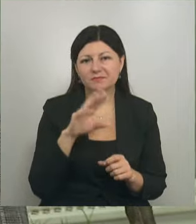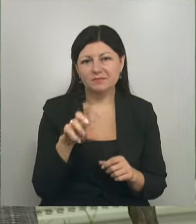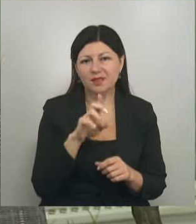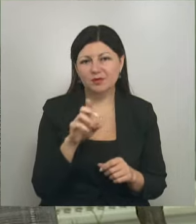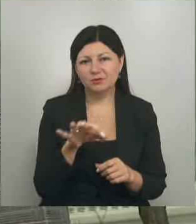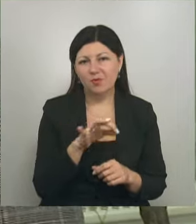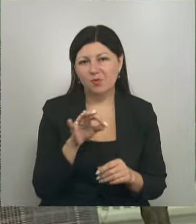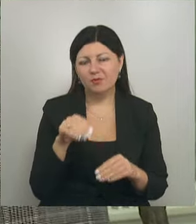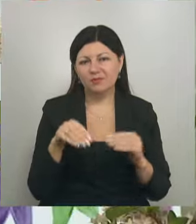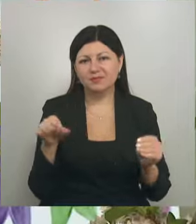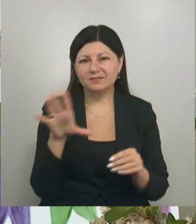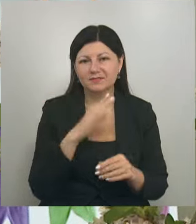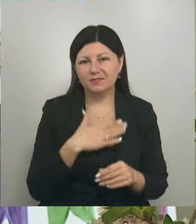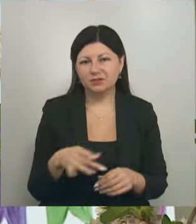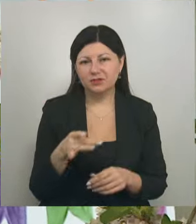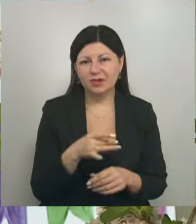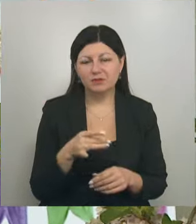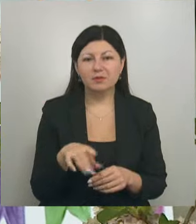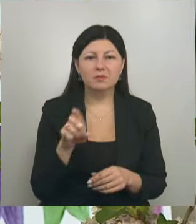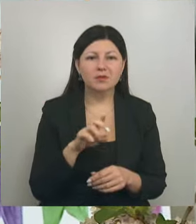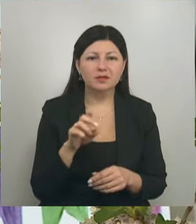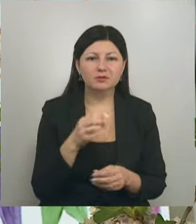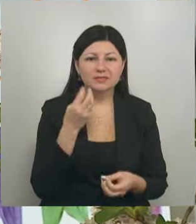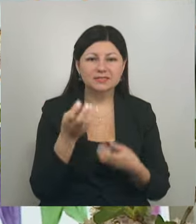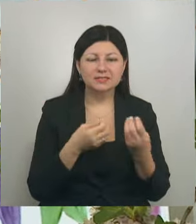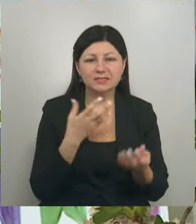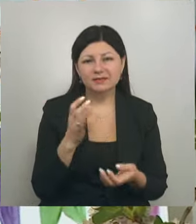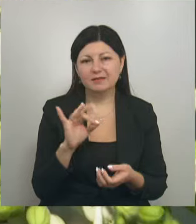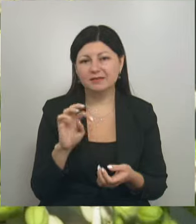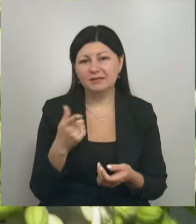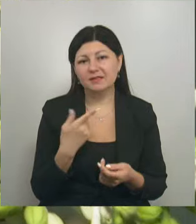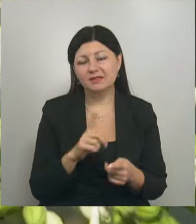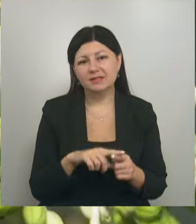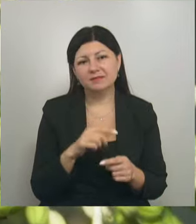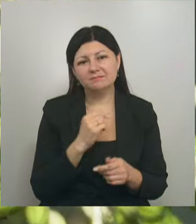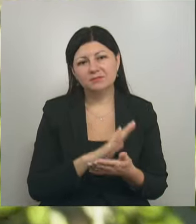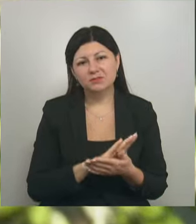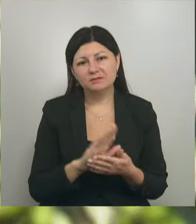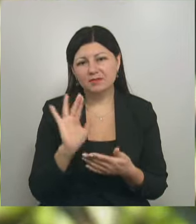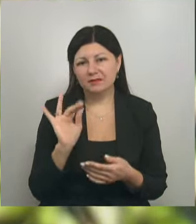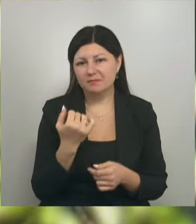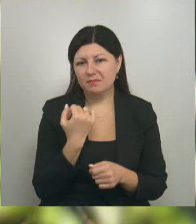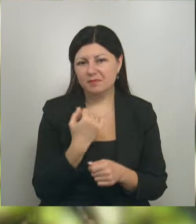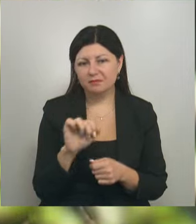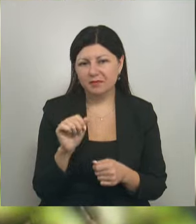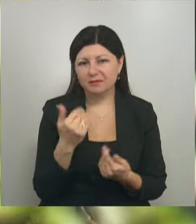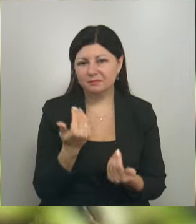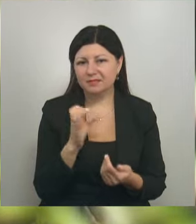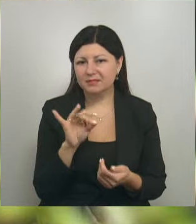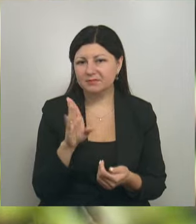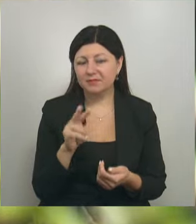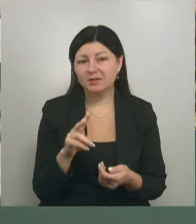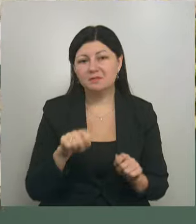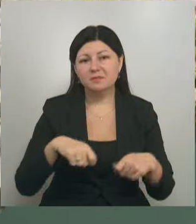область и все наши районы. Белгородская сирень – символ чистоты и победы. Благоухающие растения медикам передали в